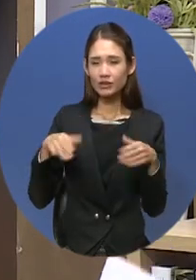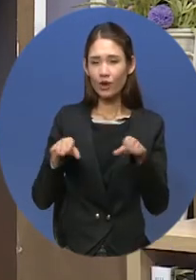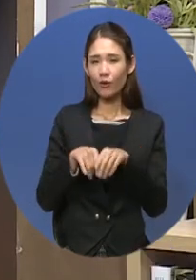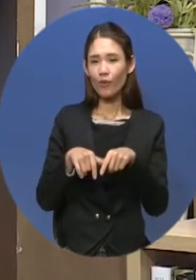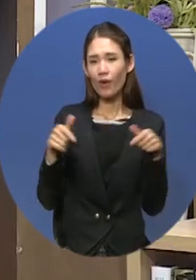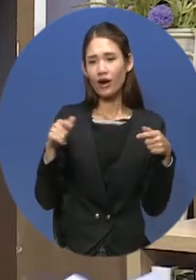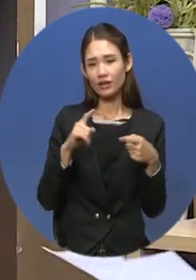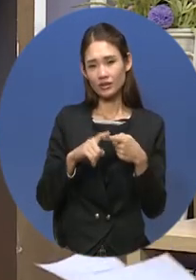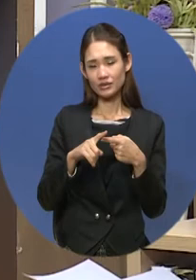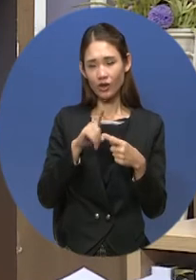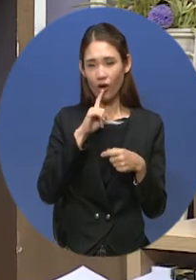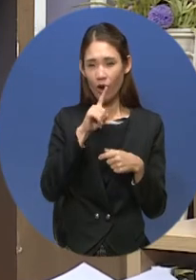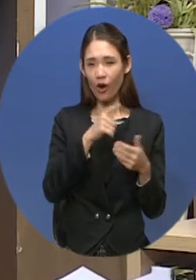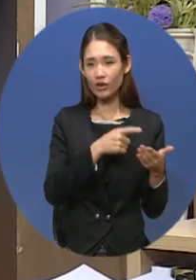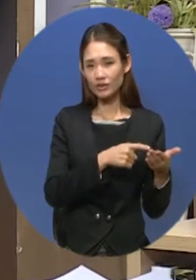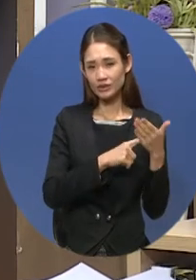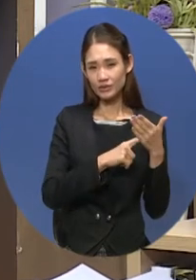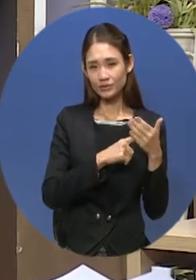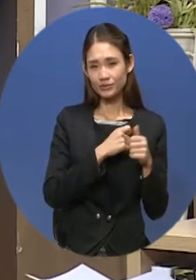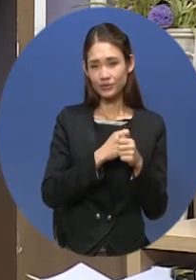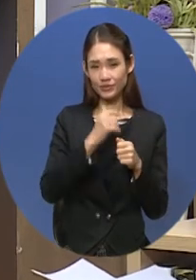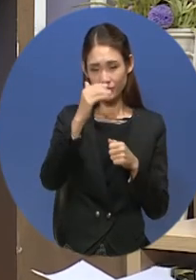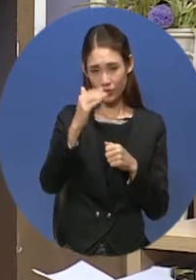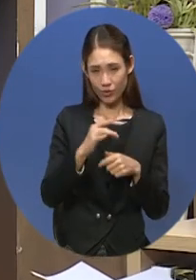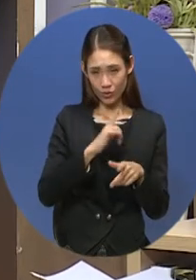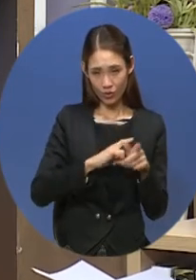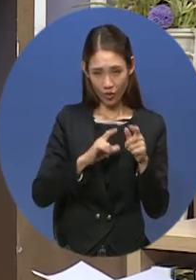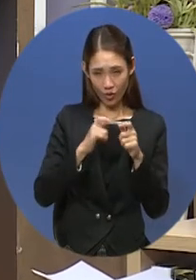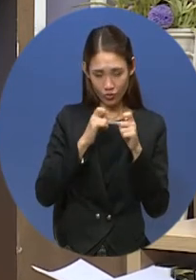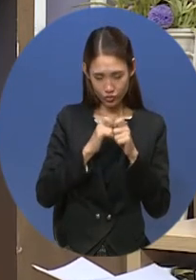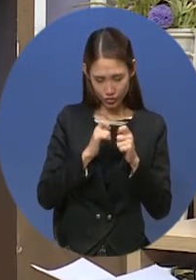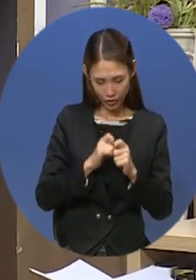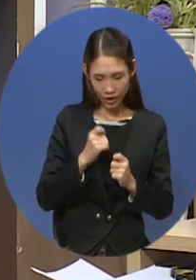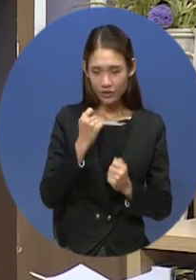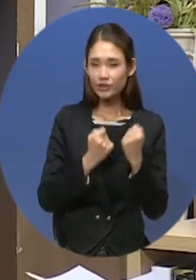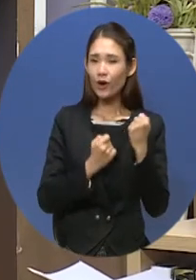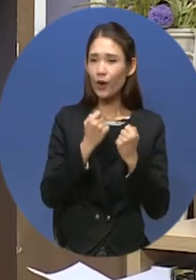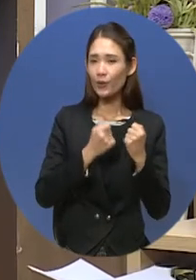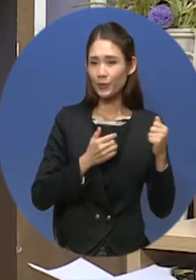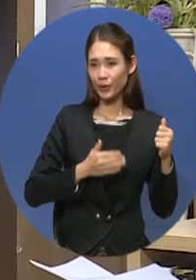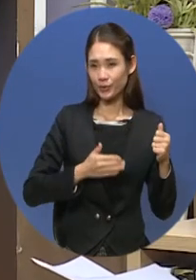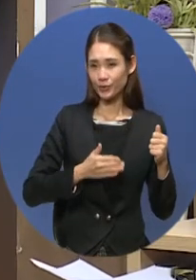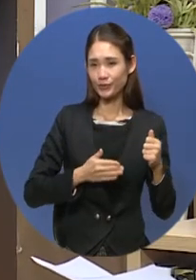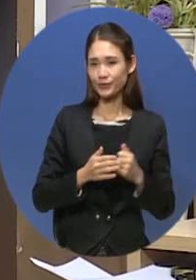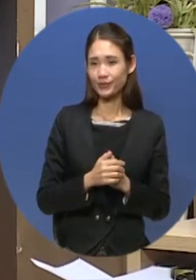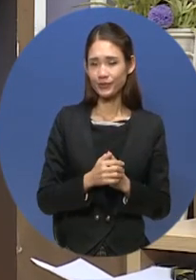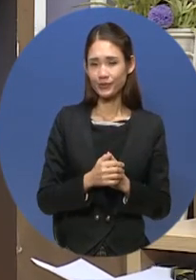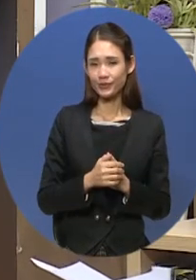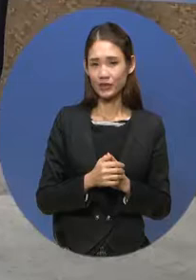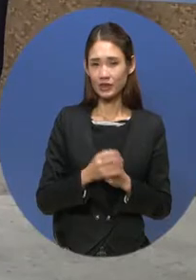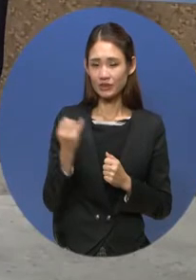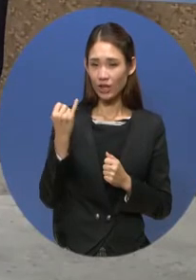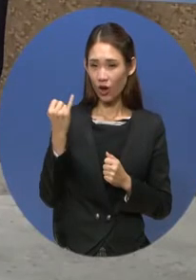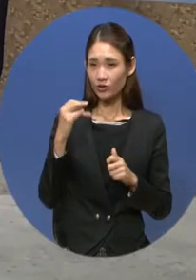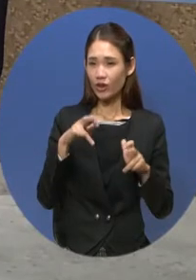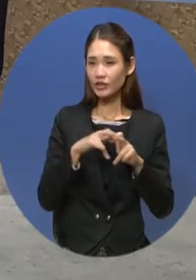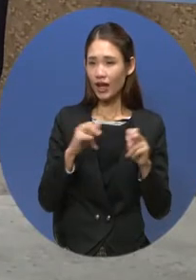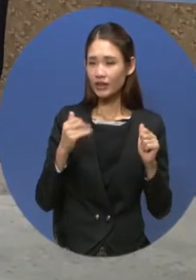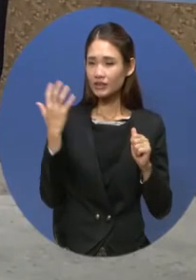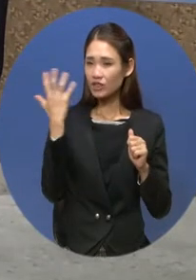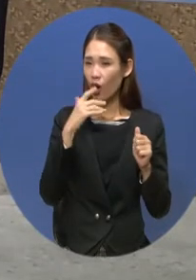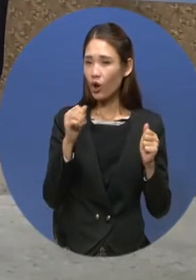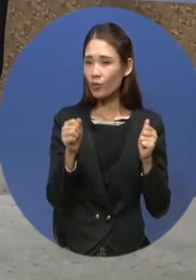대해서도 언급을 하셨거든요. 이 내용을 좀더 구체적으로 설명을 해주실 수 있으실까요? 이제 여성 장애인